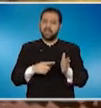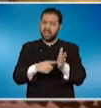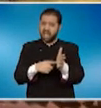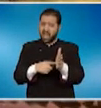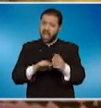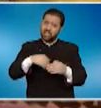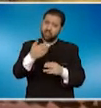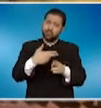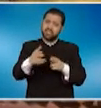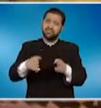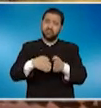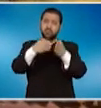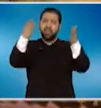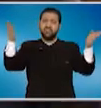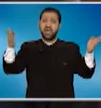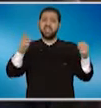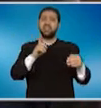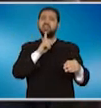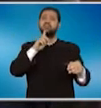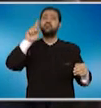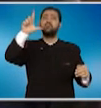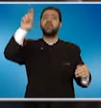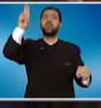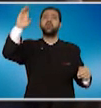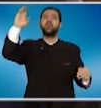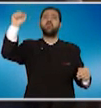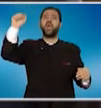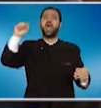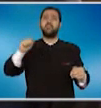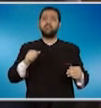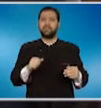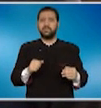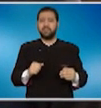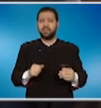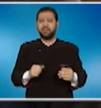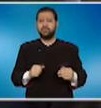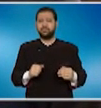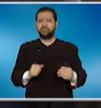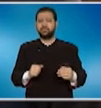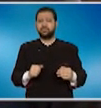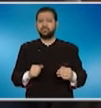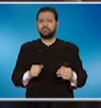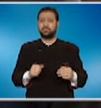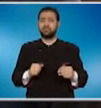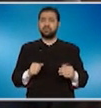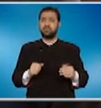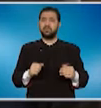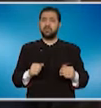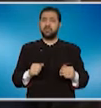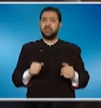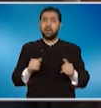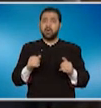după Sfântul Evanghelist Luca și evident după ceilalți evangheliști, ca și după întreaga memorie a Bisericii, momentul în